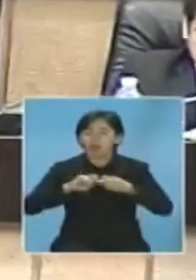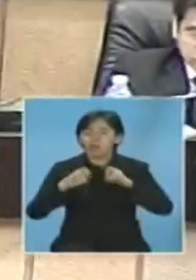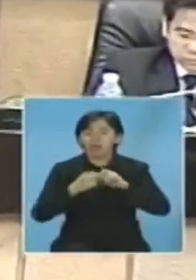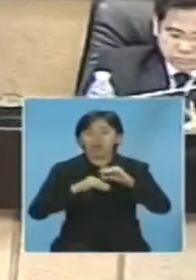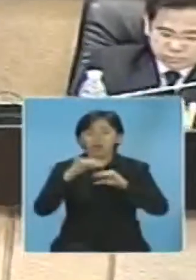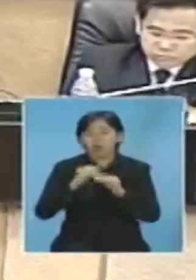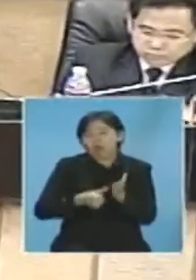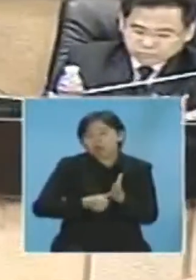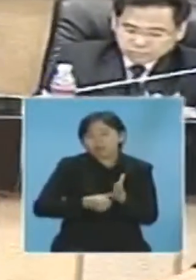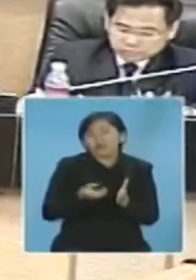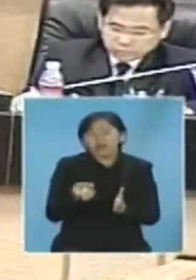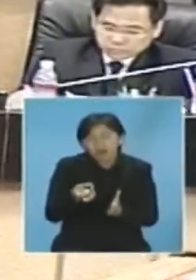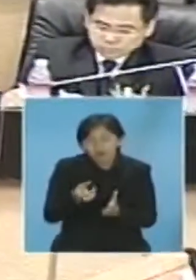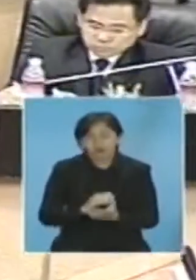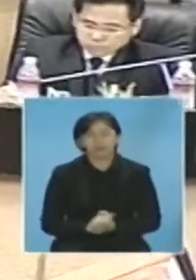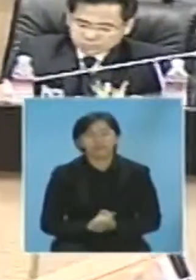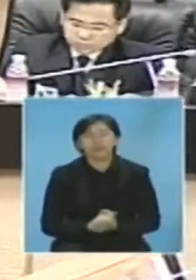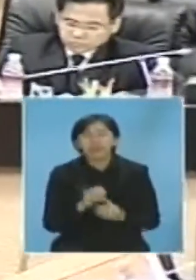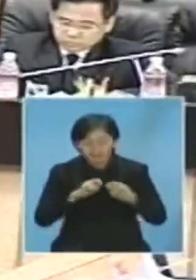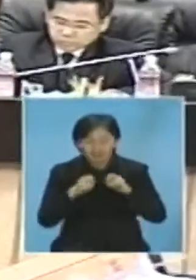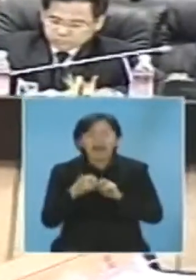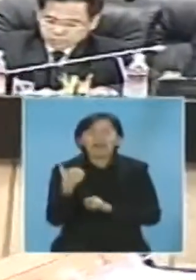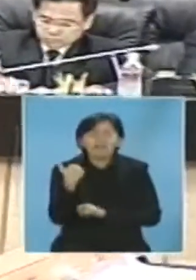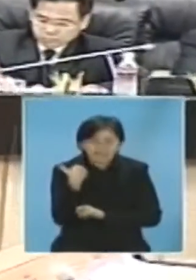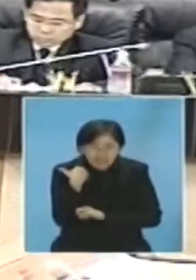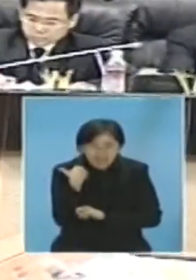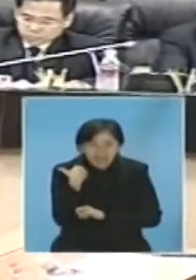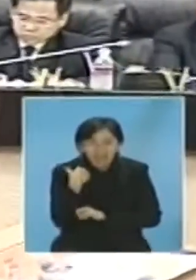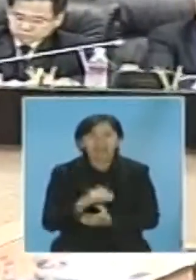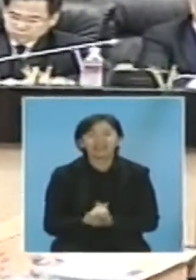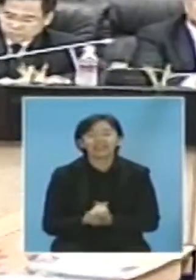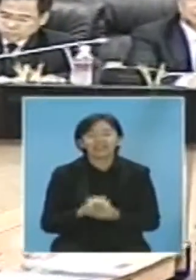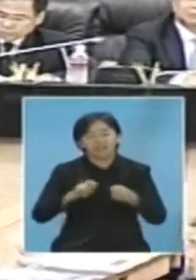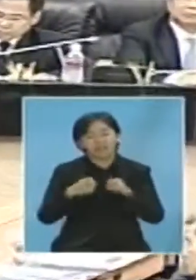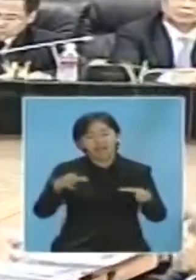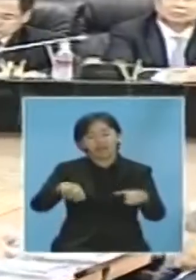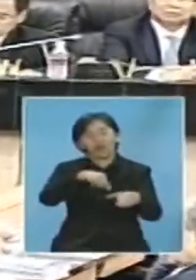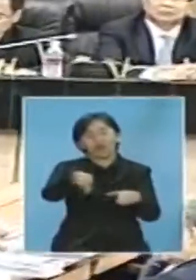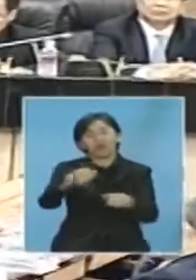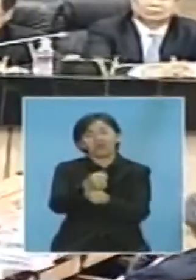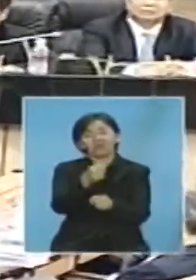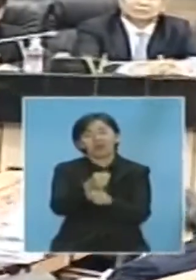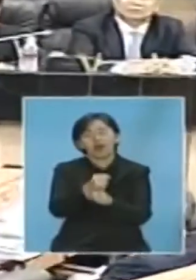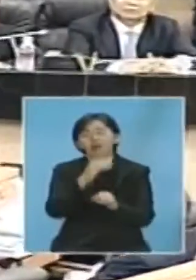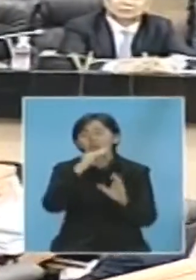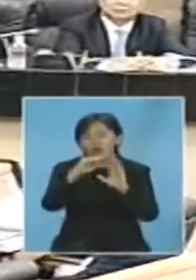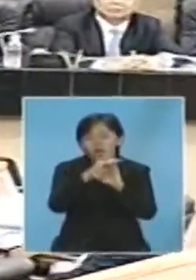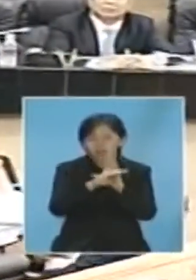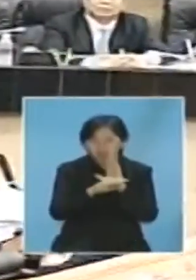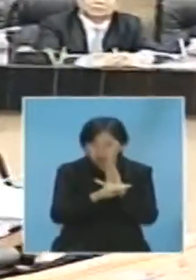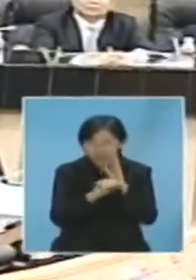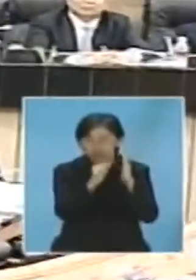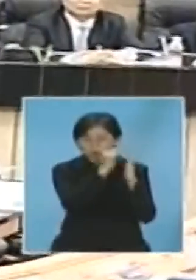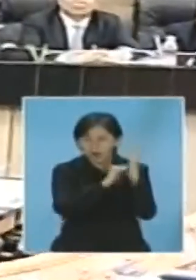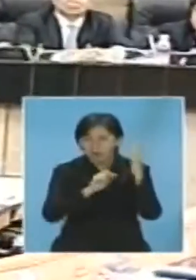การรับจำนำข้าวนั้นแม้จะมีบ้างก็อยู่ในระดับปฏิบัติขั้นตอนใดพื้นที่ใด